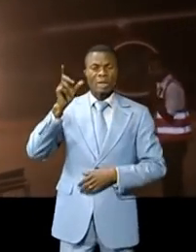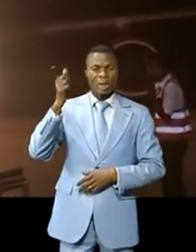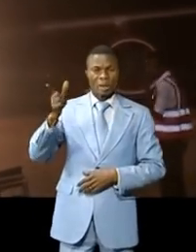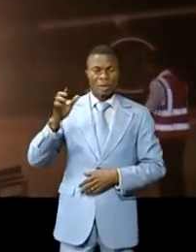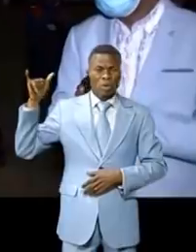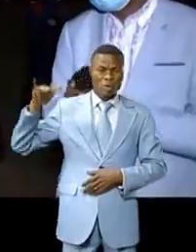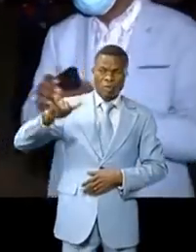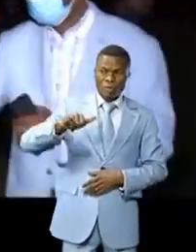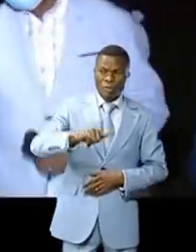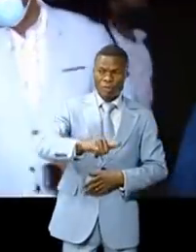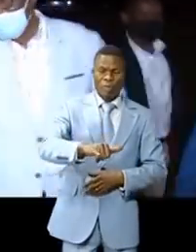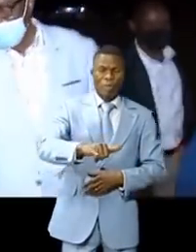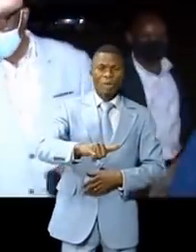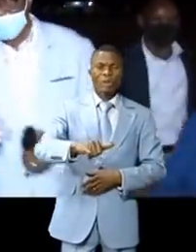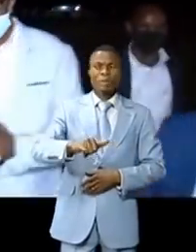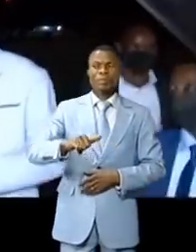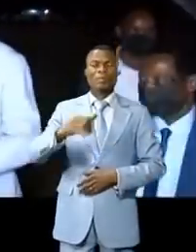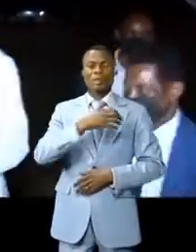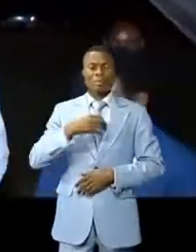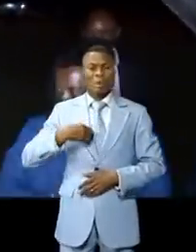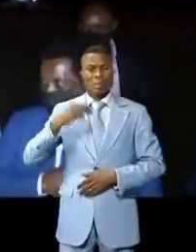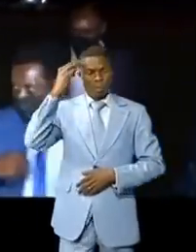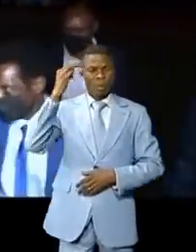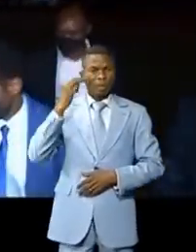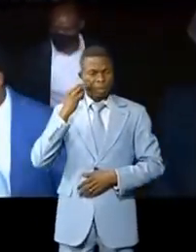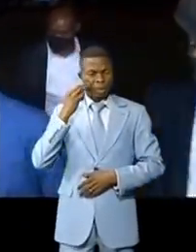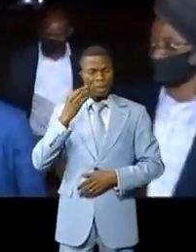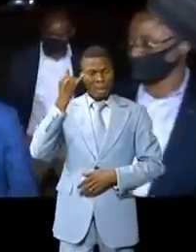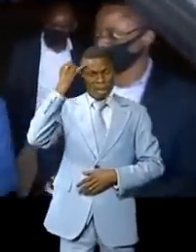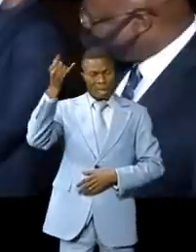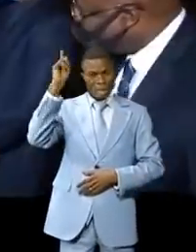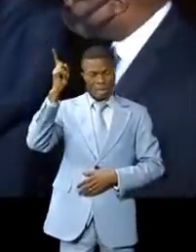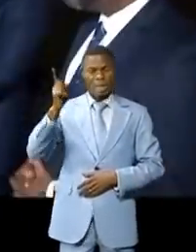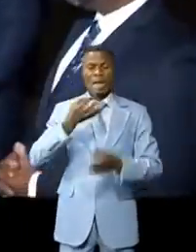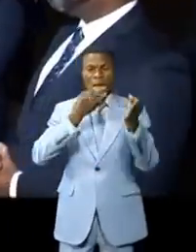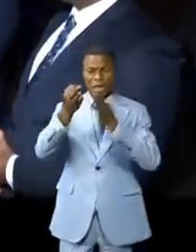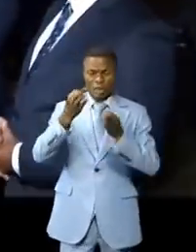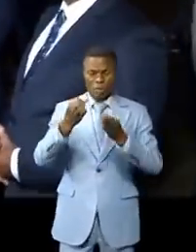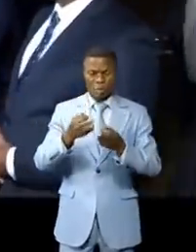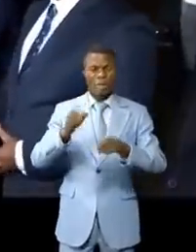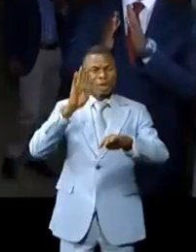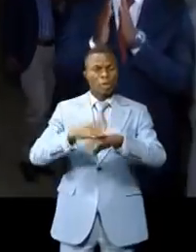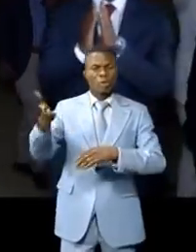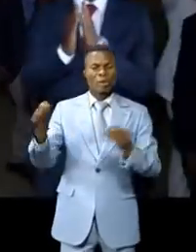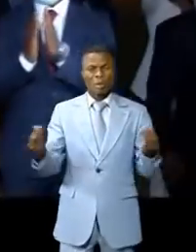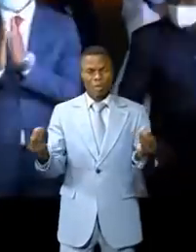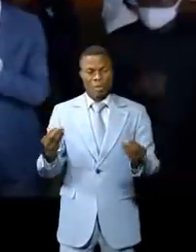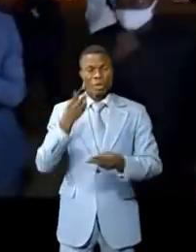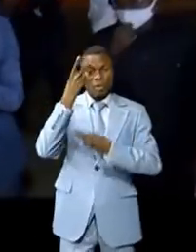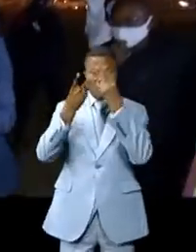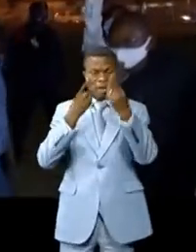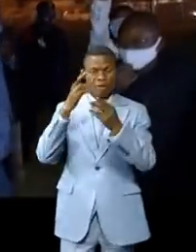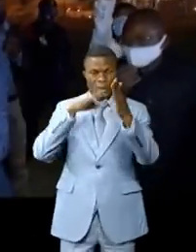d'avion, Antoinette Samba Kalambaye, devant la presse, a fixé l'objet de sa présence dans cette partie du pays. Une visite